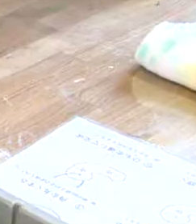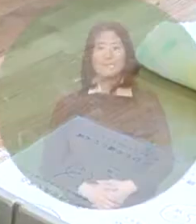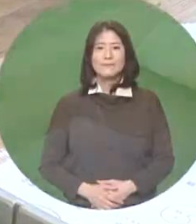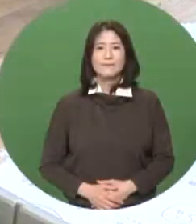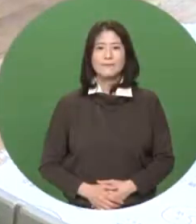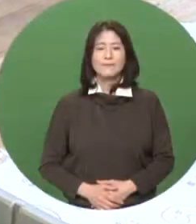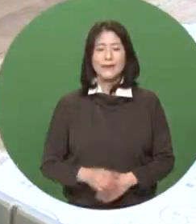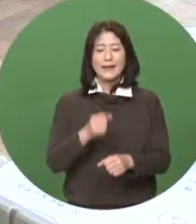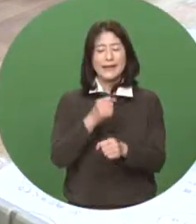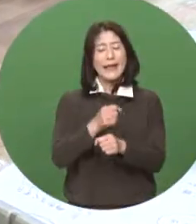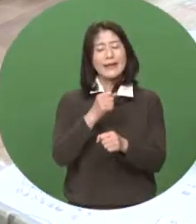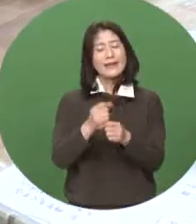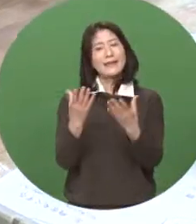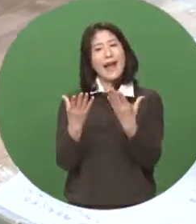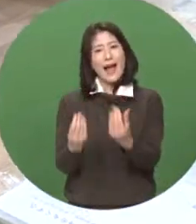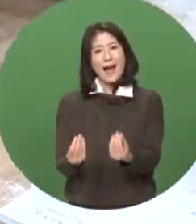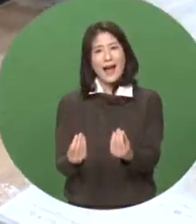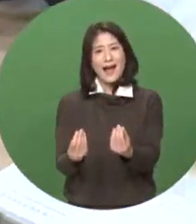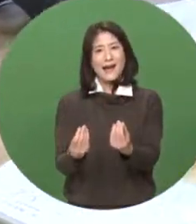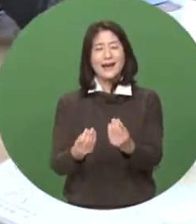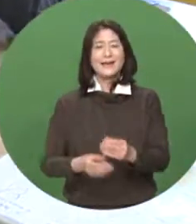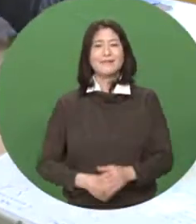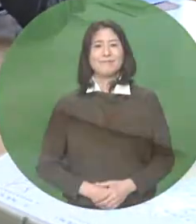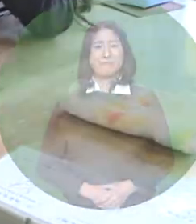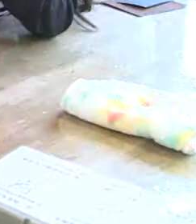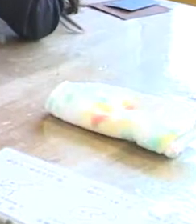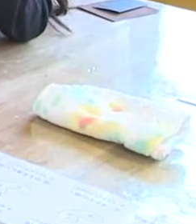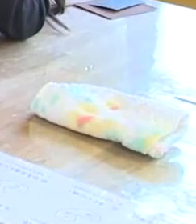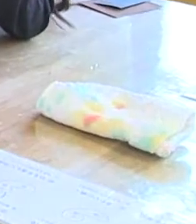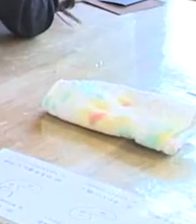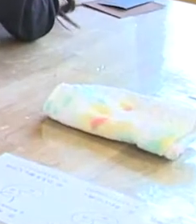せーの、できた。